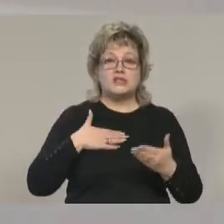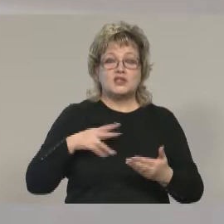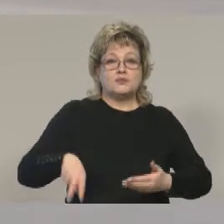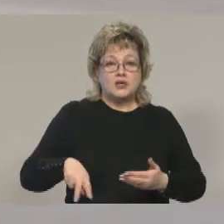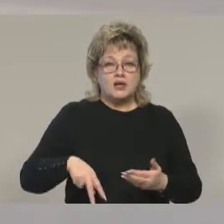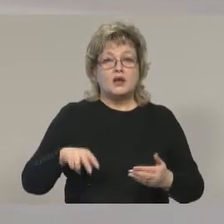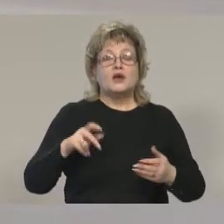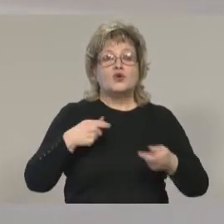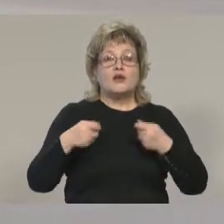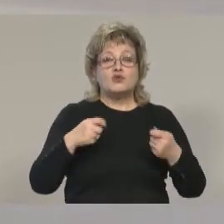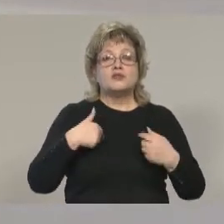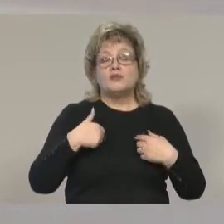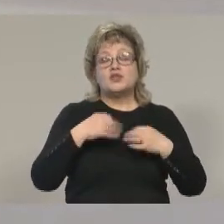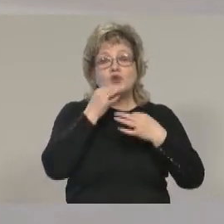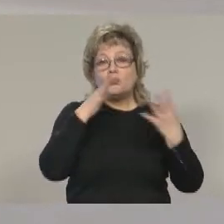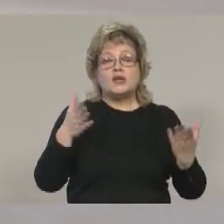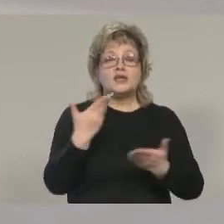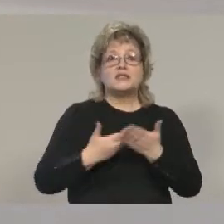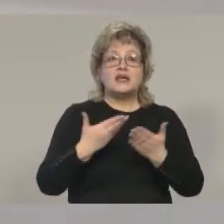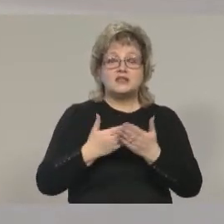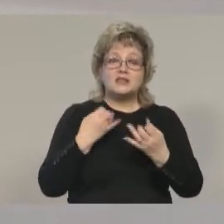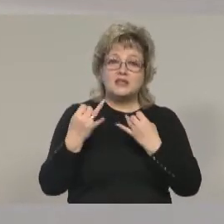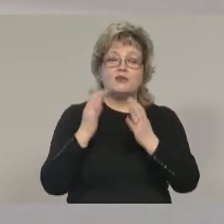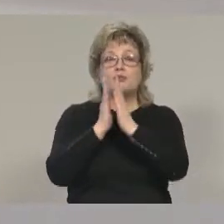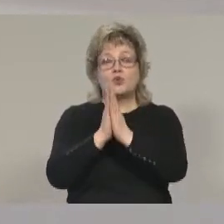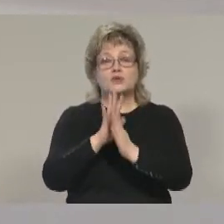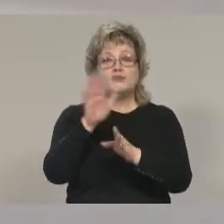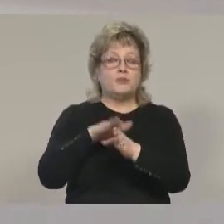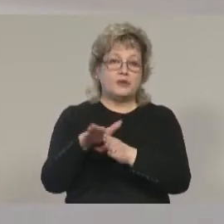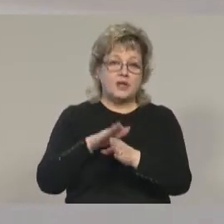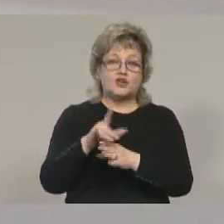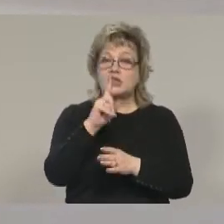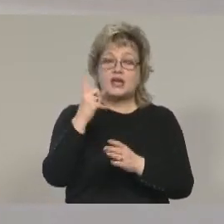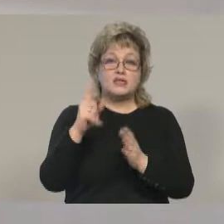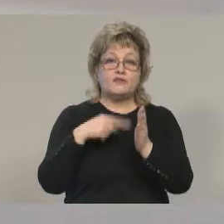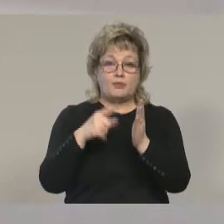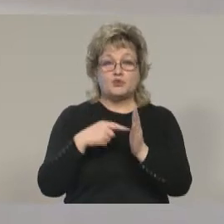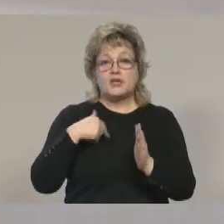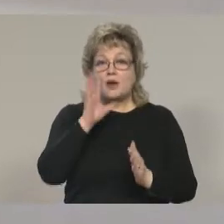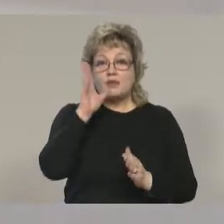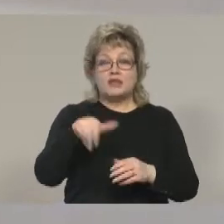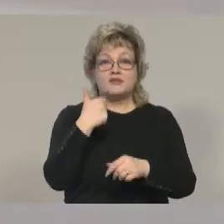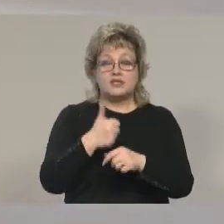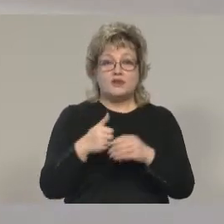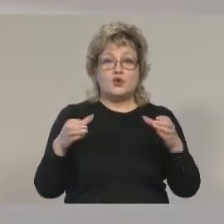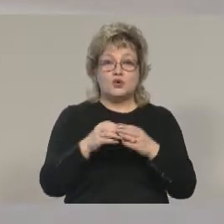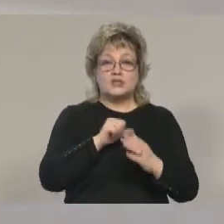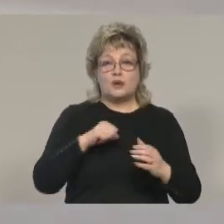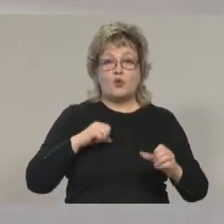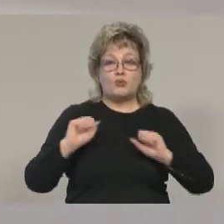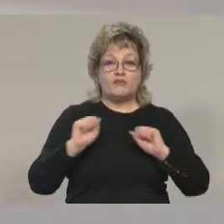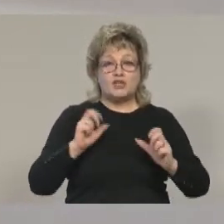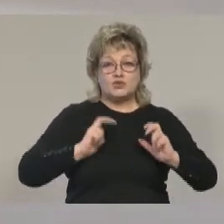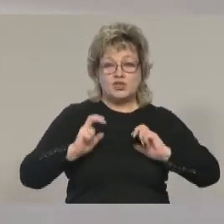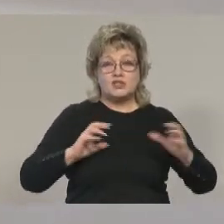Нас всегда поддерживают любые наши инициативы, любые наши просьбы. Ни один вопрос. Вот я 5 лет возглавляю орган самоуправления,